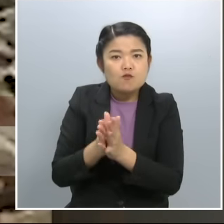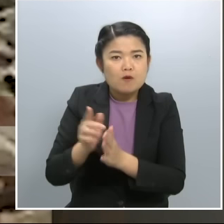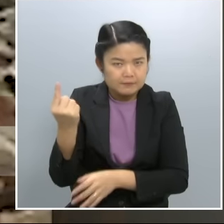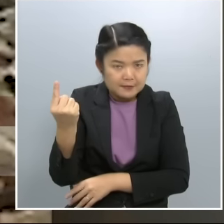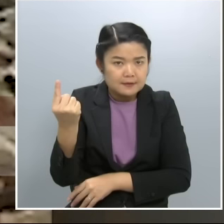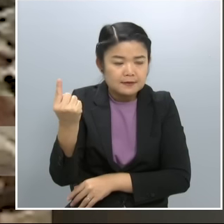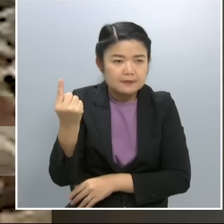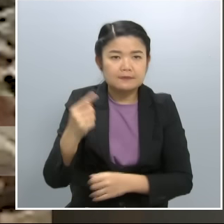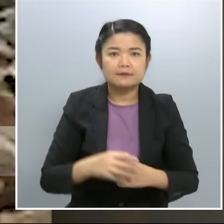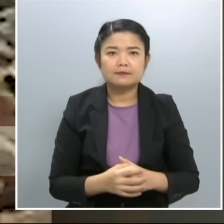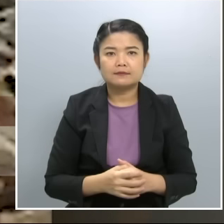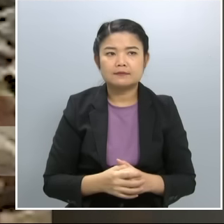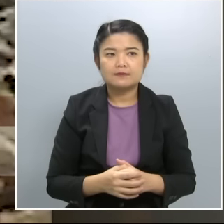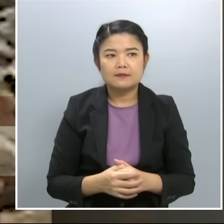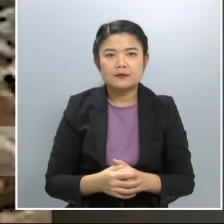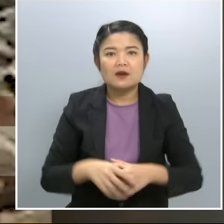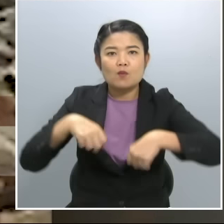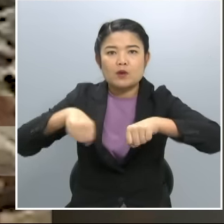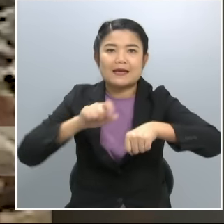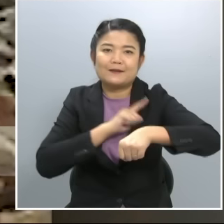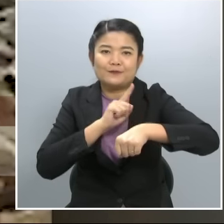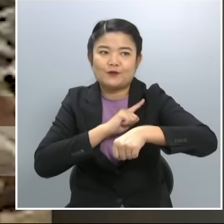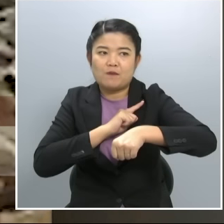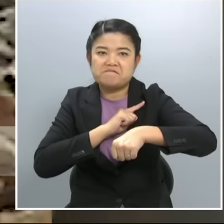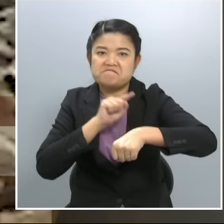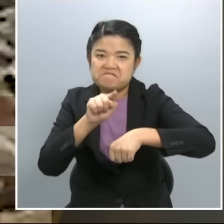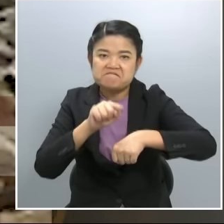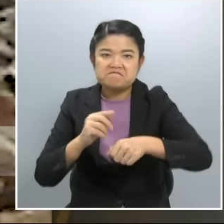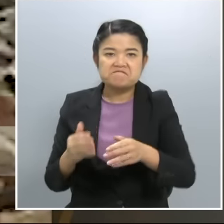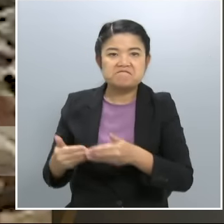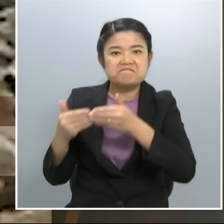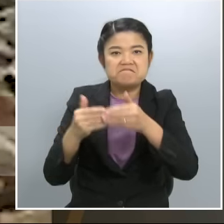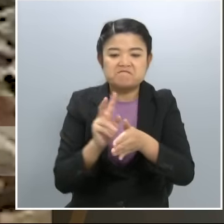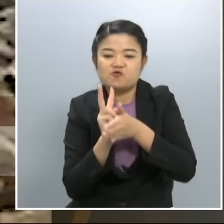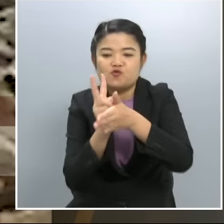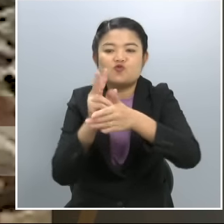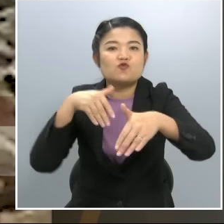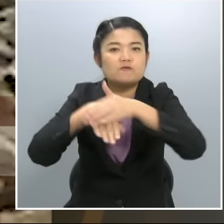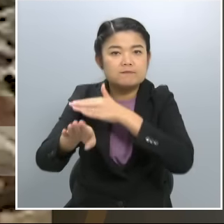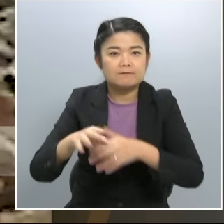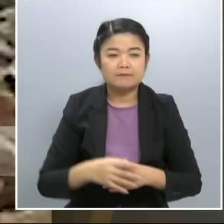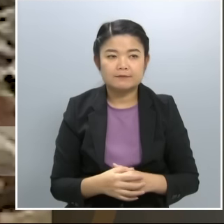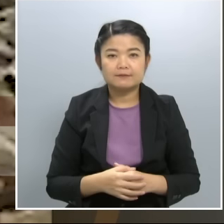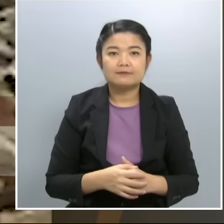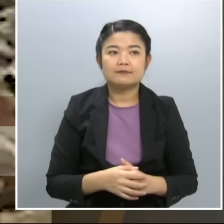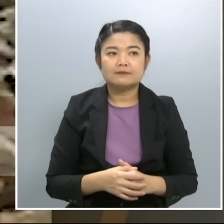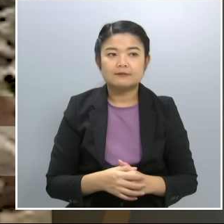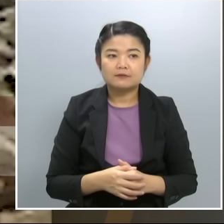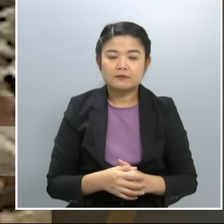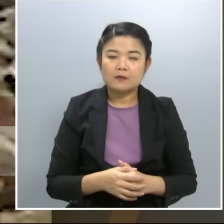รายนึงซึ่งเป็นคนขับรถให้นายบอลปากแหว่งหลบหนีในวันเกิดเหตุท่านผู้ชม